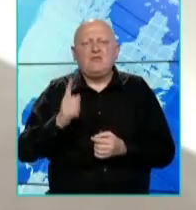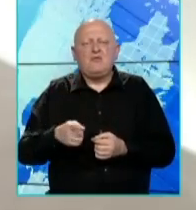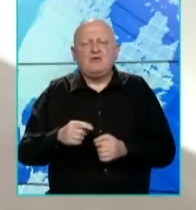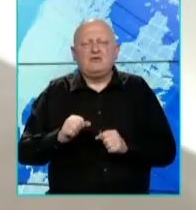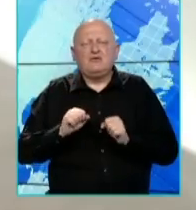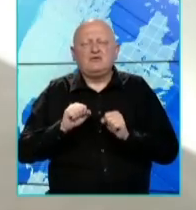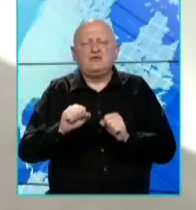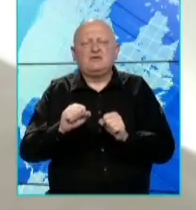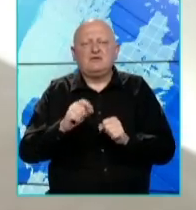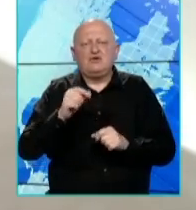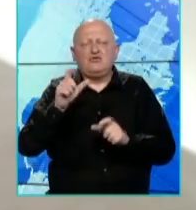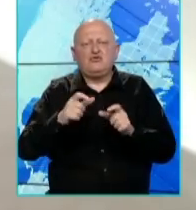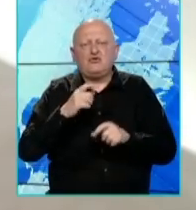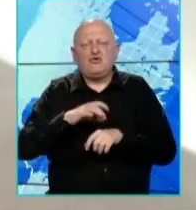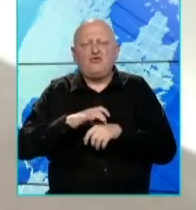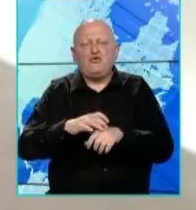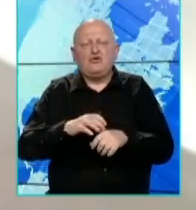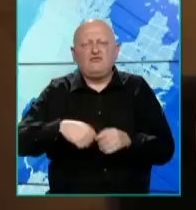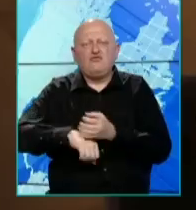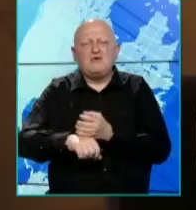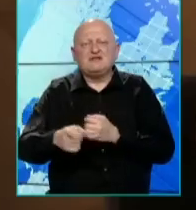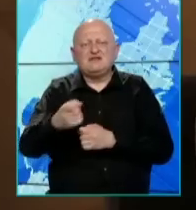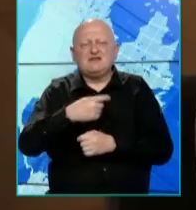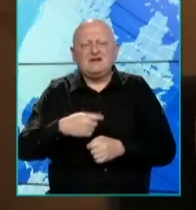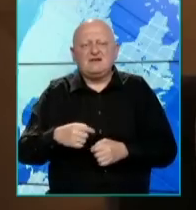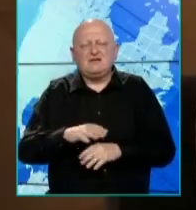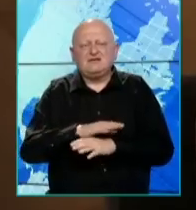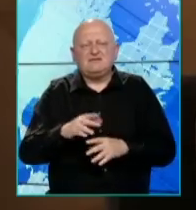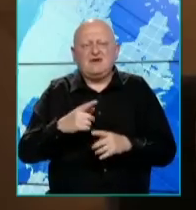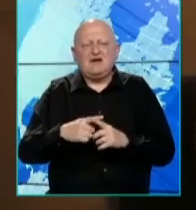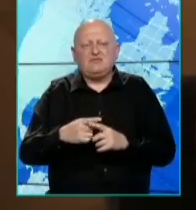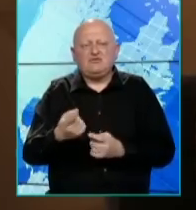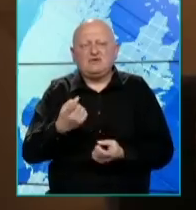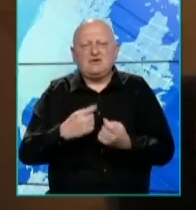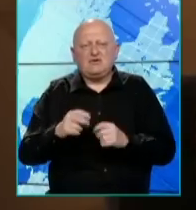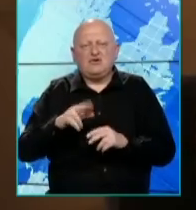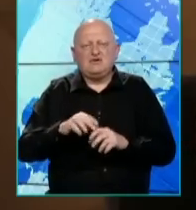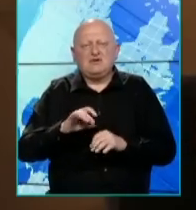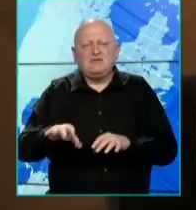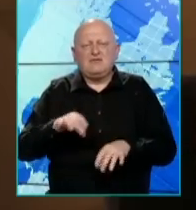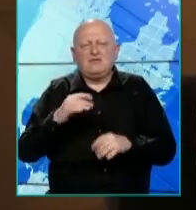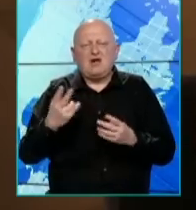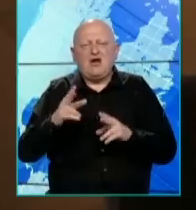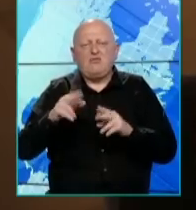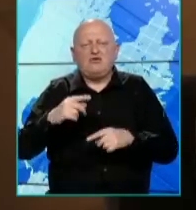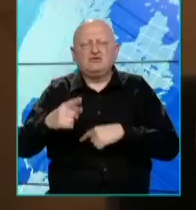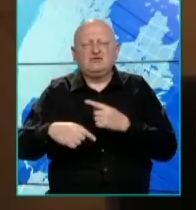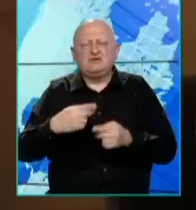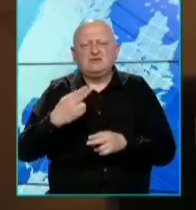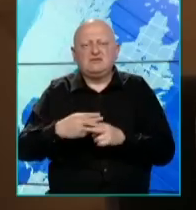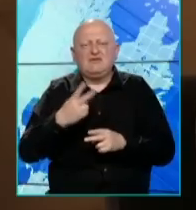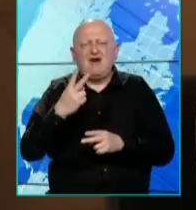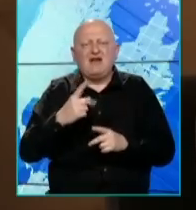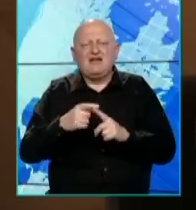moramo bojkotovati ljudi koji vode nogometni savez. Svaki put kada reprezentacija ostane bez izbornika, kao mogući nasljednik spominje